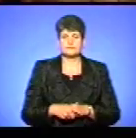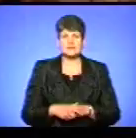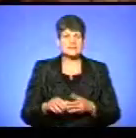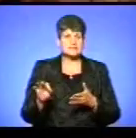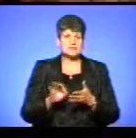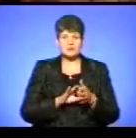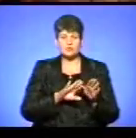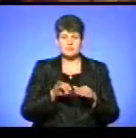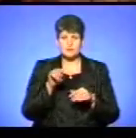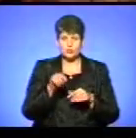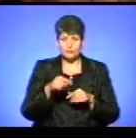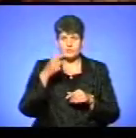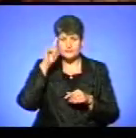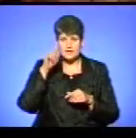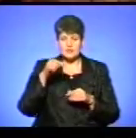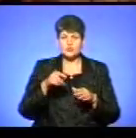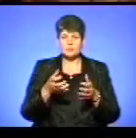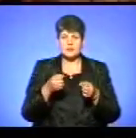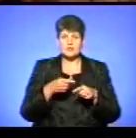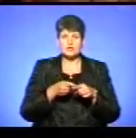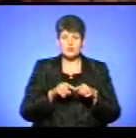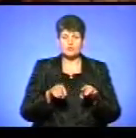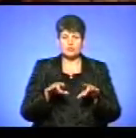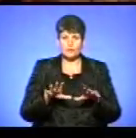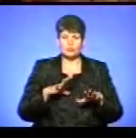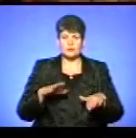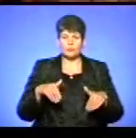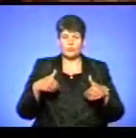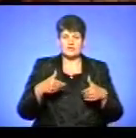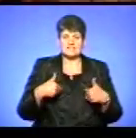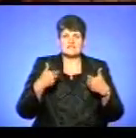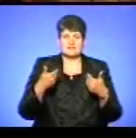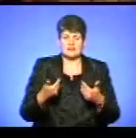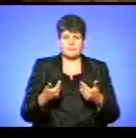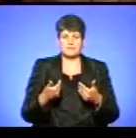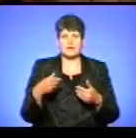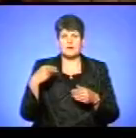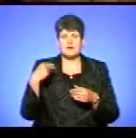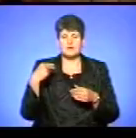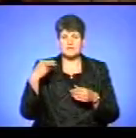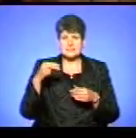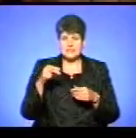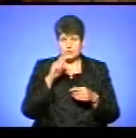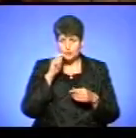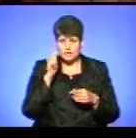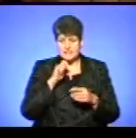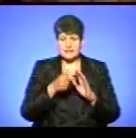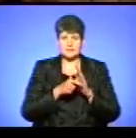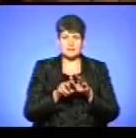Одразу після того, як стало нам відомо, що прийняли цю постанову, у нас було подані звернення на президента України, кабінет міністрів